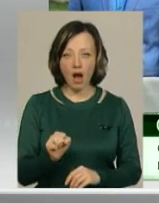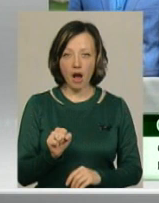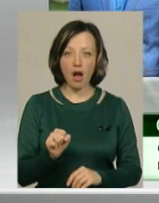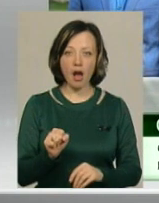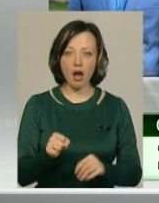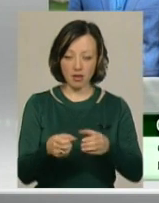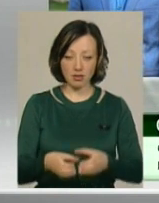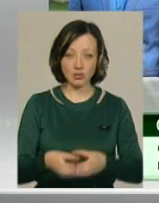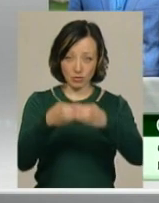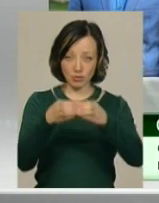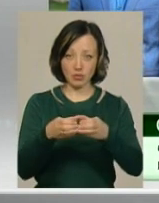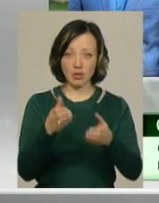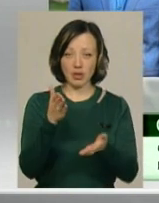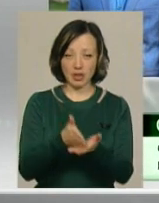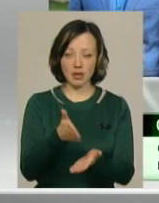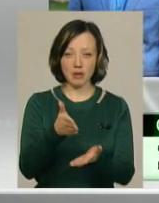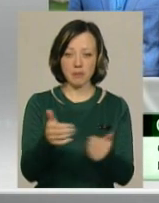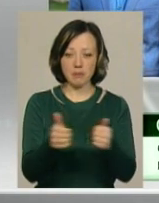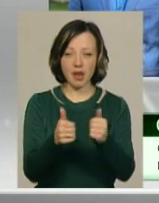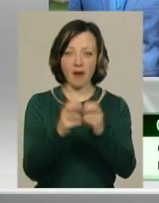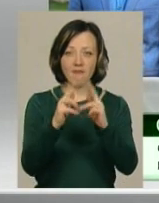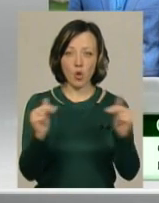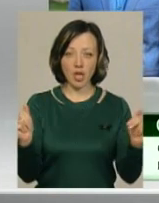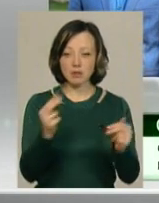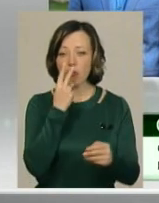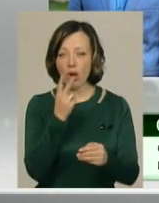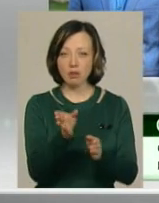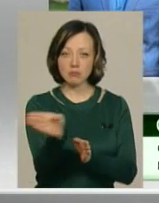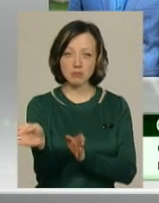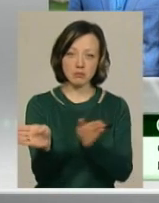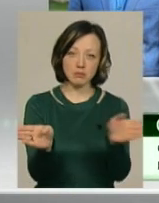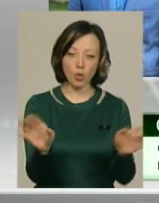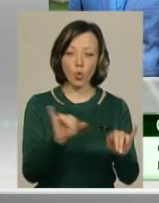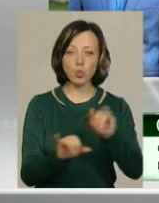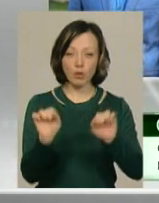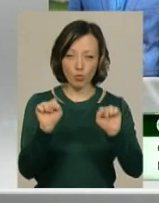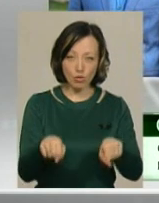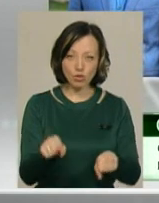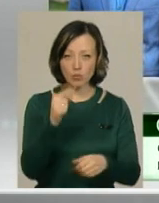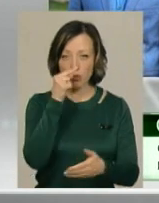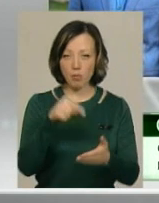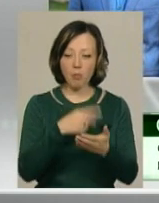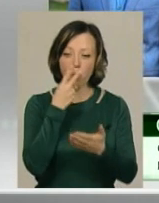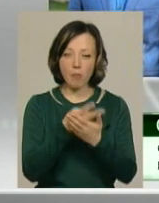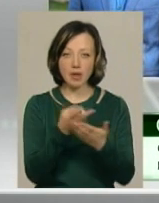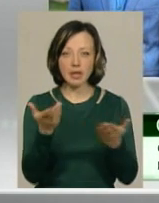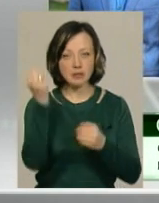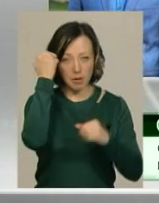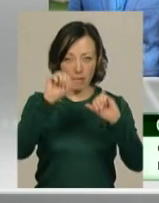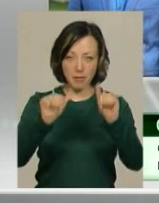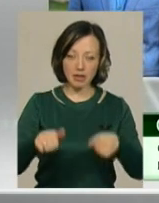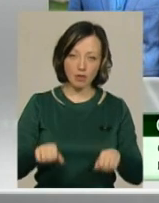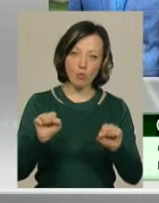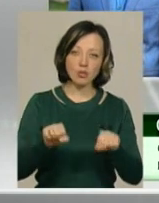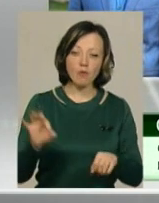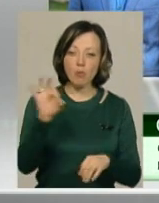пілон, який безпосередньо знаходиться біля фортеці, показує, в якому напрямку можна рухатися, щоб побачити ще якісь пам'ятки, можливо,